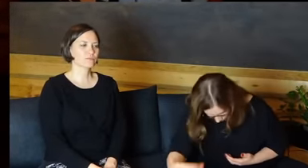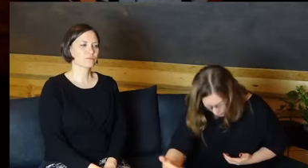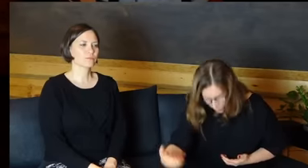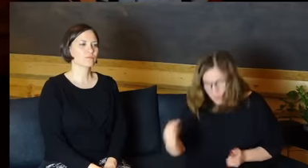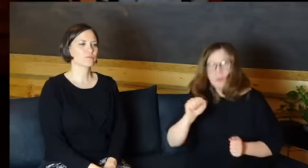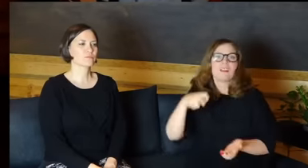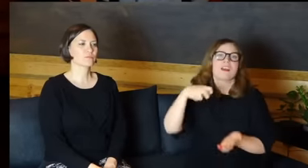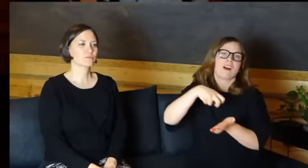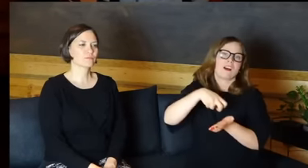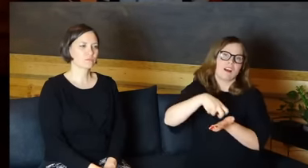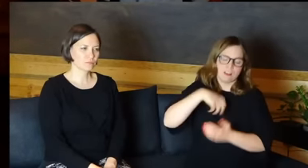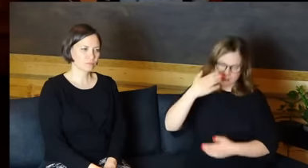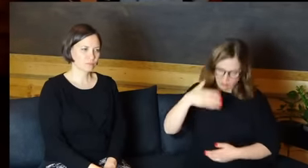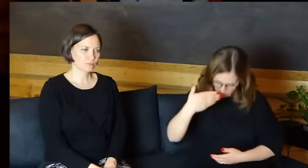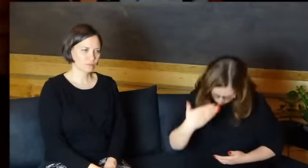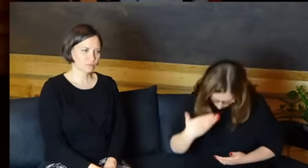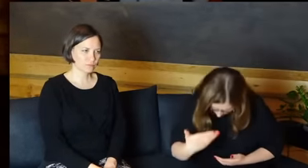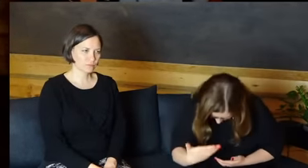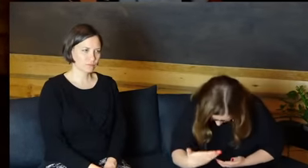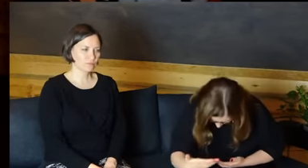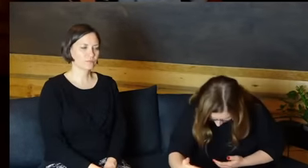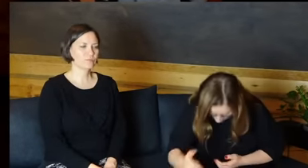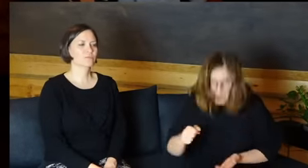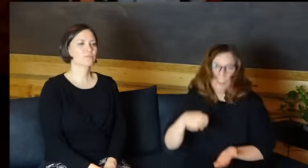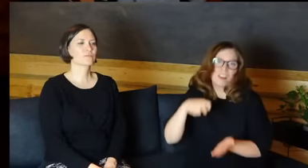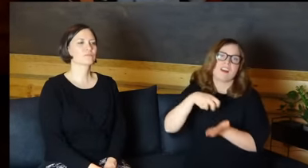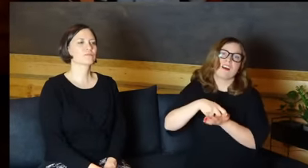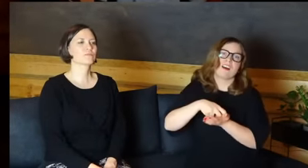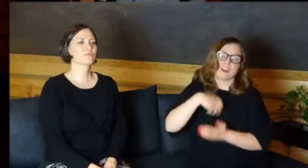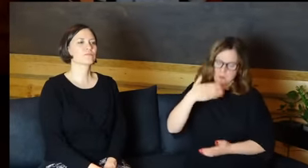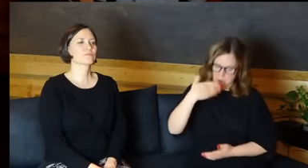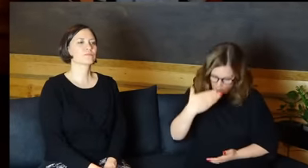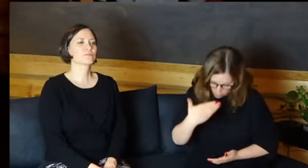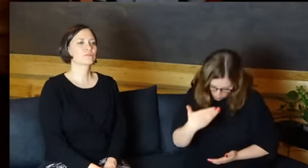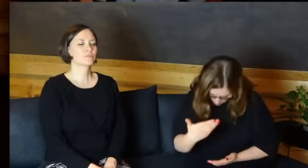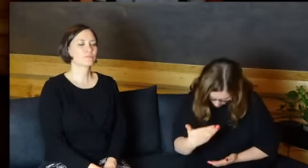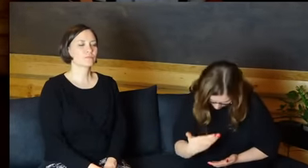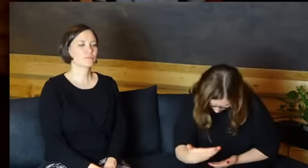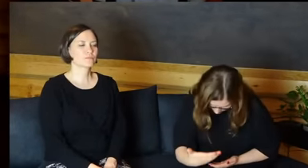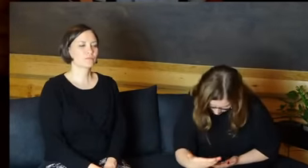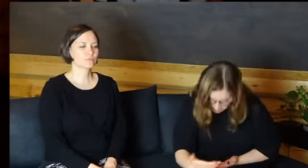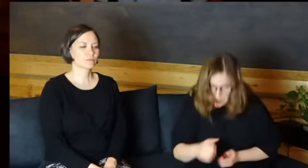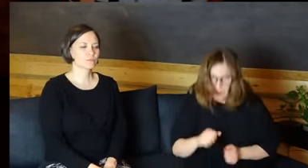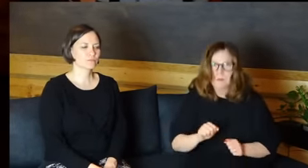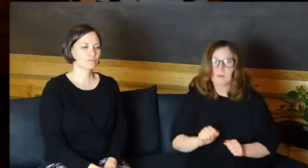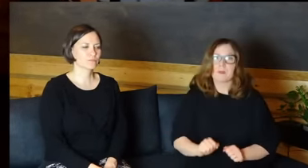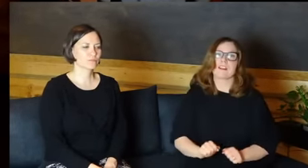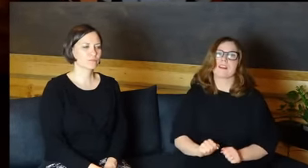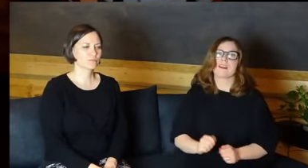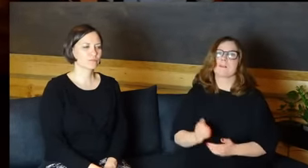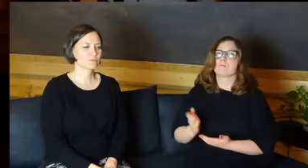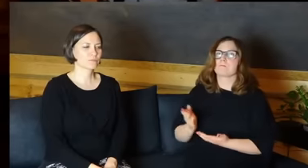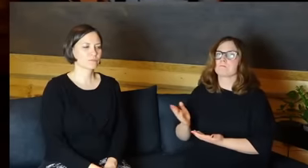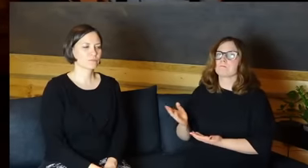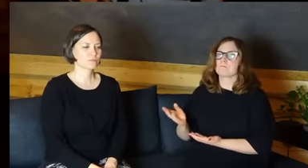eteensä polovillensa, ja lankemaan hänen eteensä polovillensa.